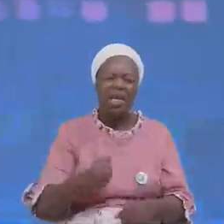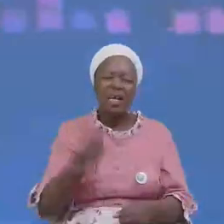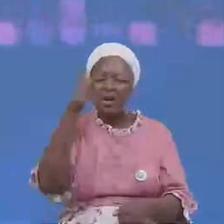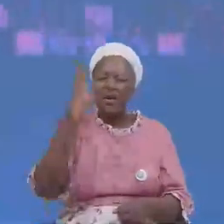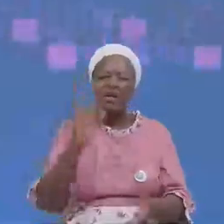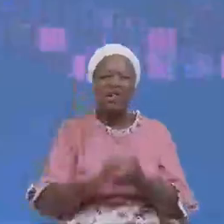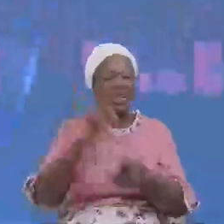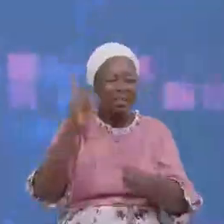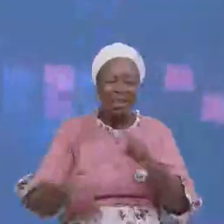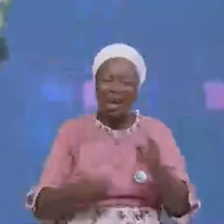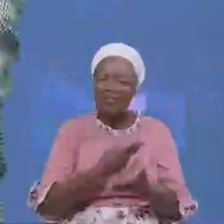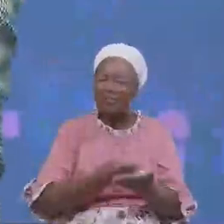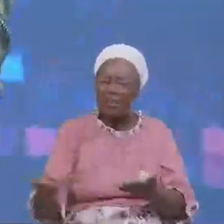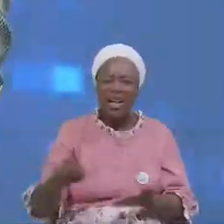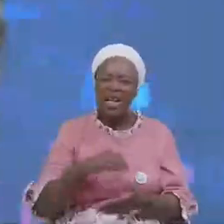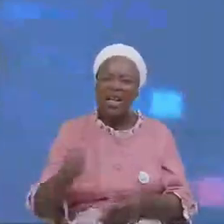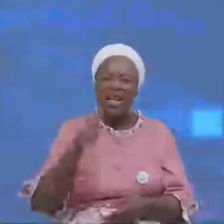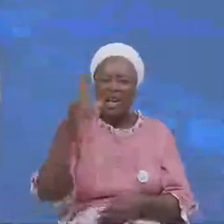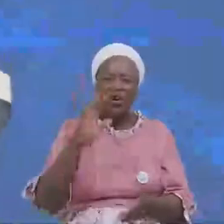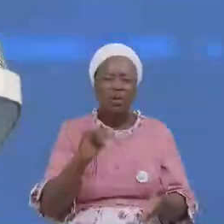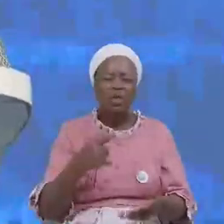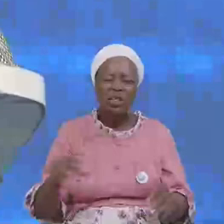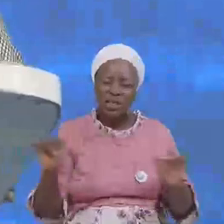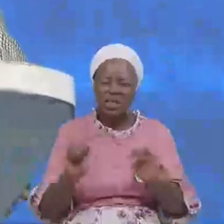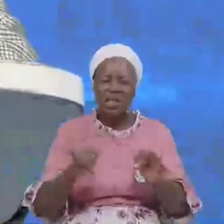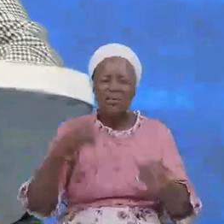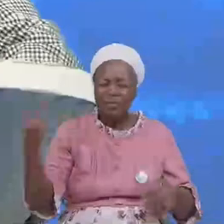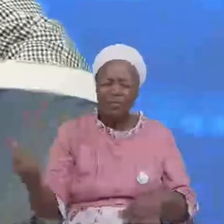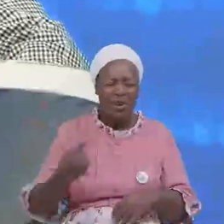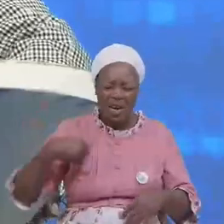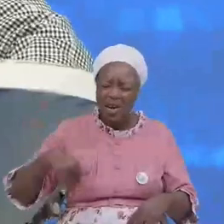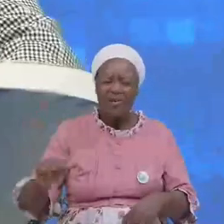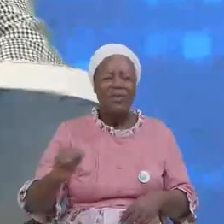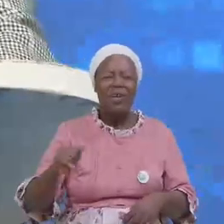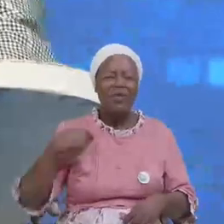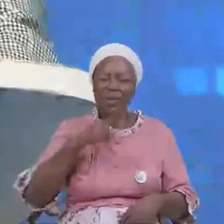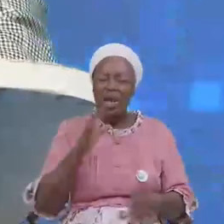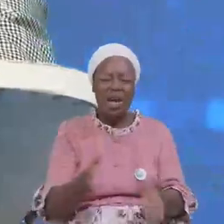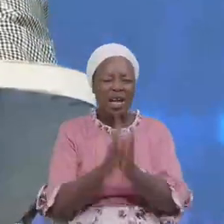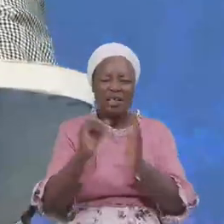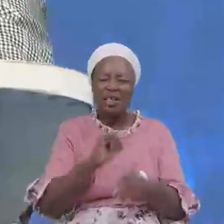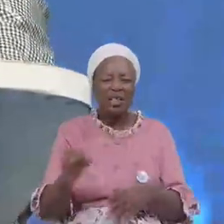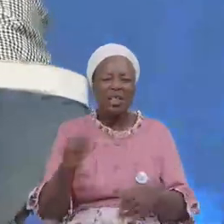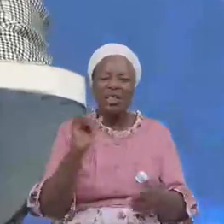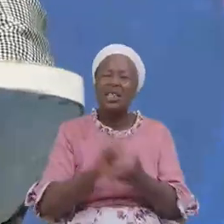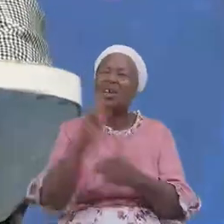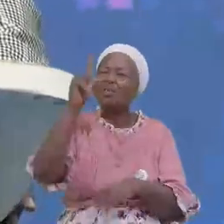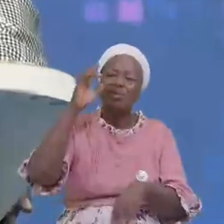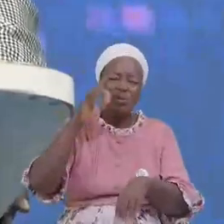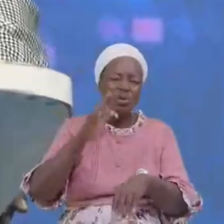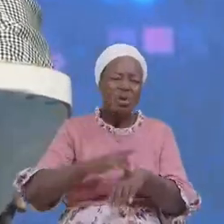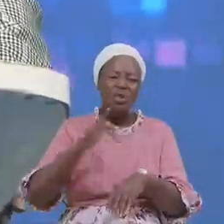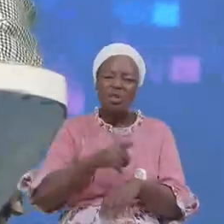peut faillir, le Dieu le même pour toujours. Nous demandons, touche-les,